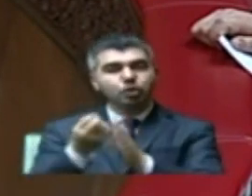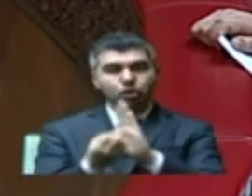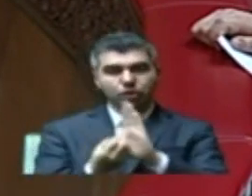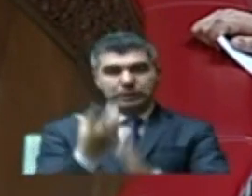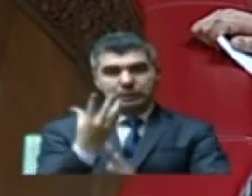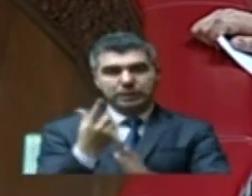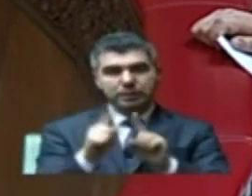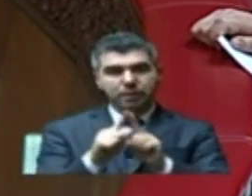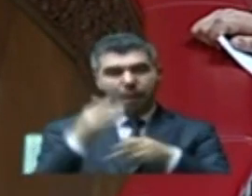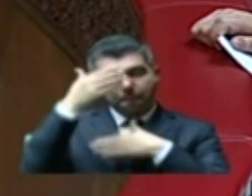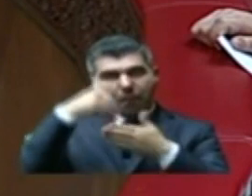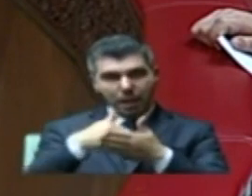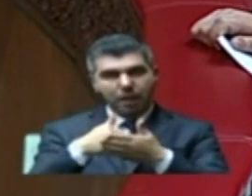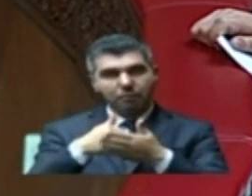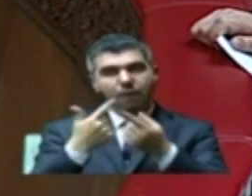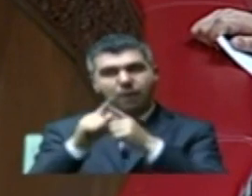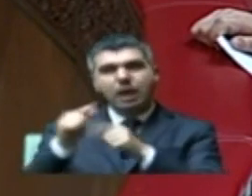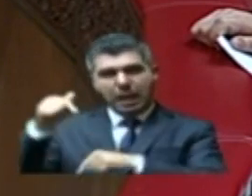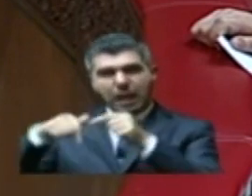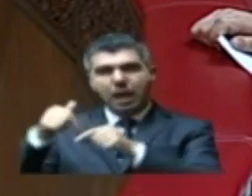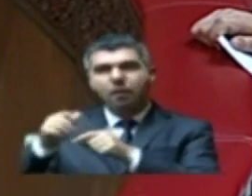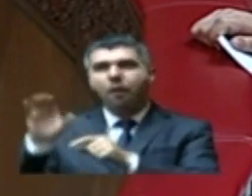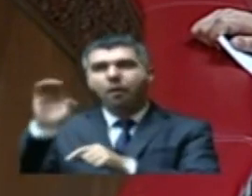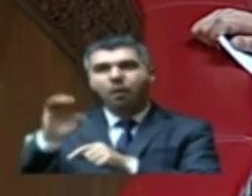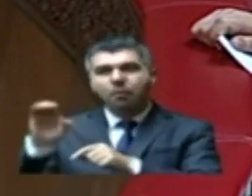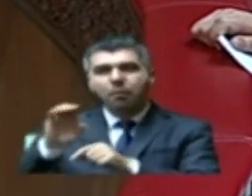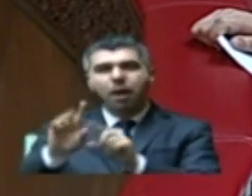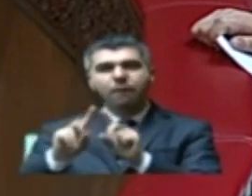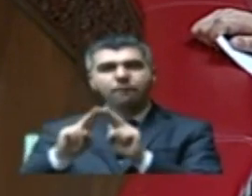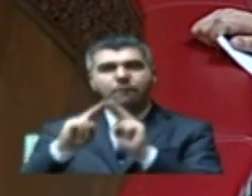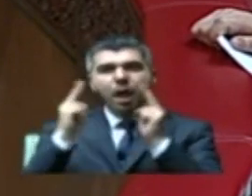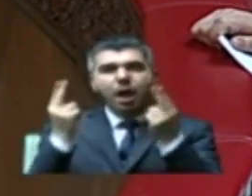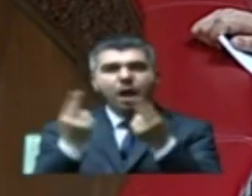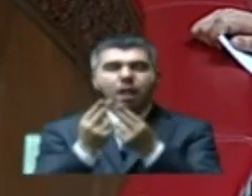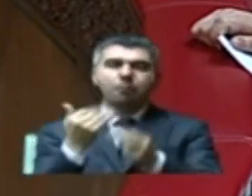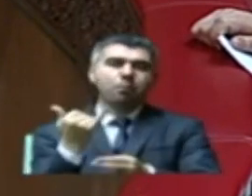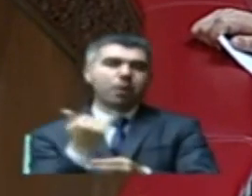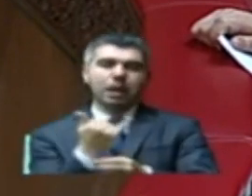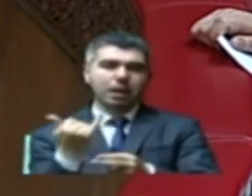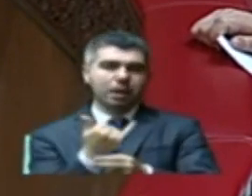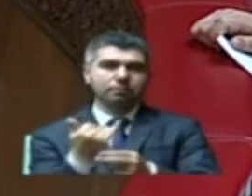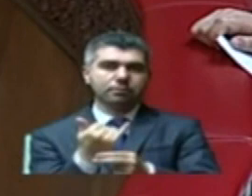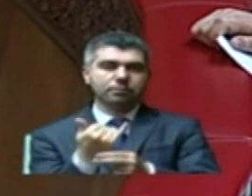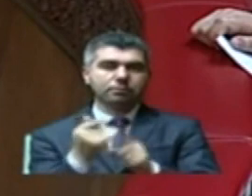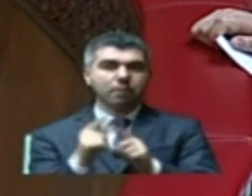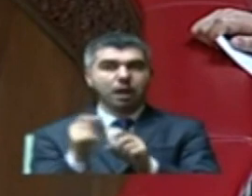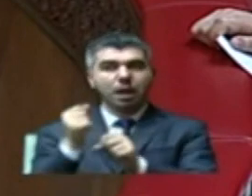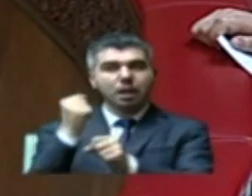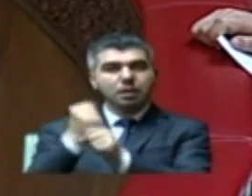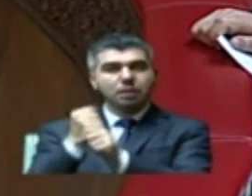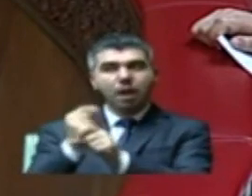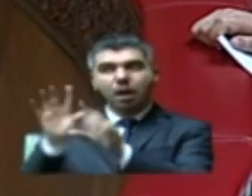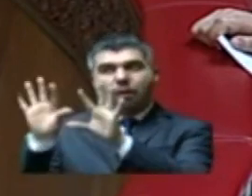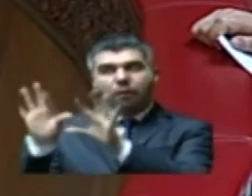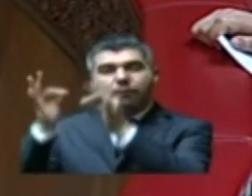نعم في الاقتصاد، ولكن مجموعة ديال الدول خدات بها وعملت بها وعطت نتائج مهمة على مستوى أولا توفير فرص الشغل خاصة